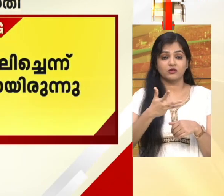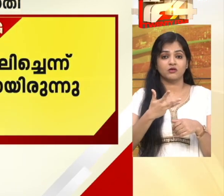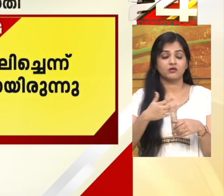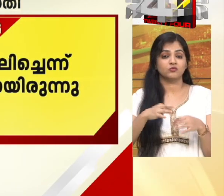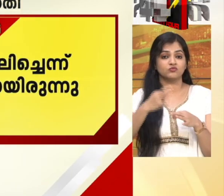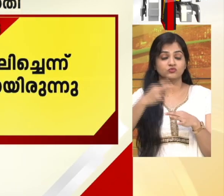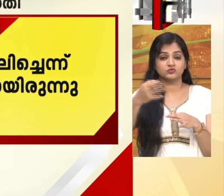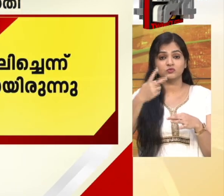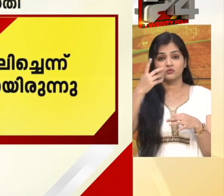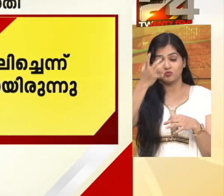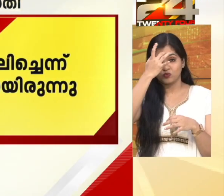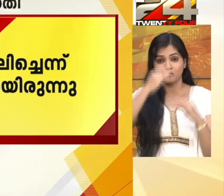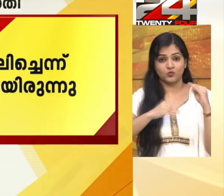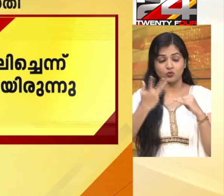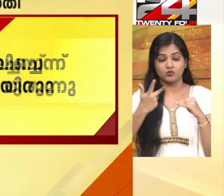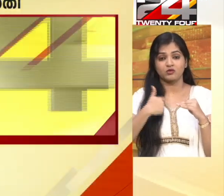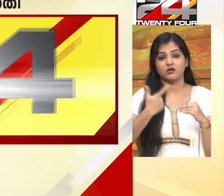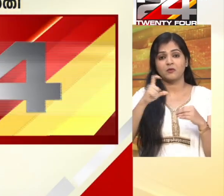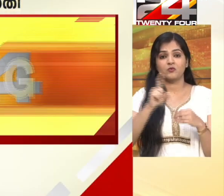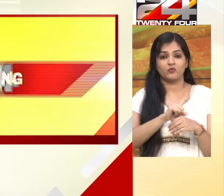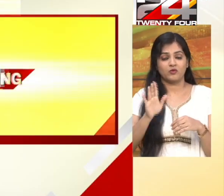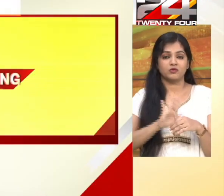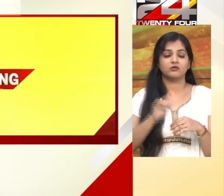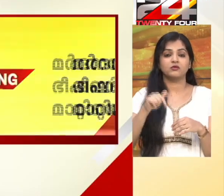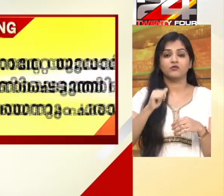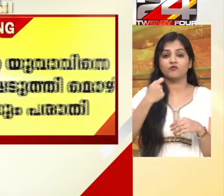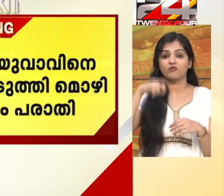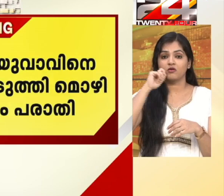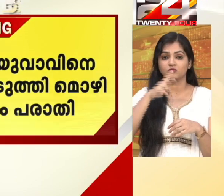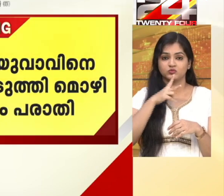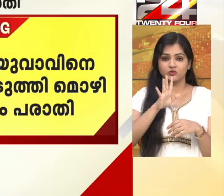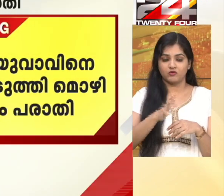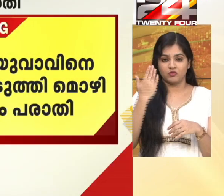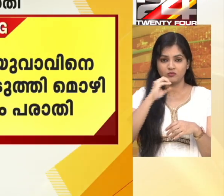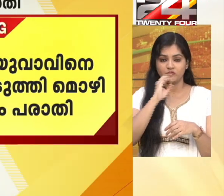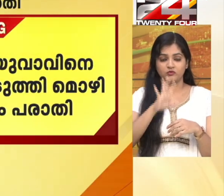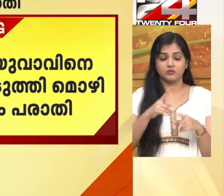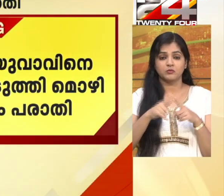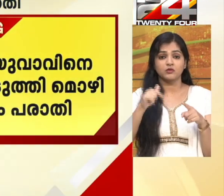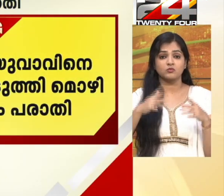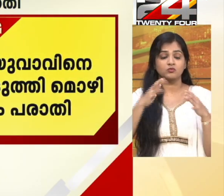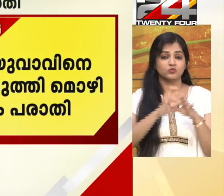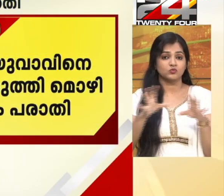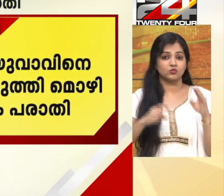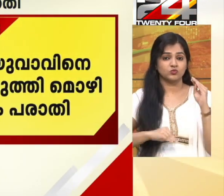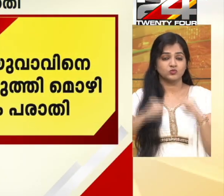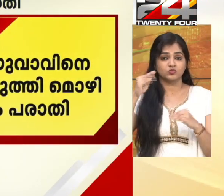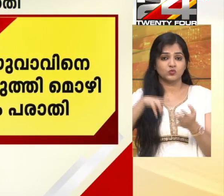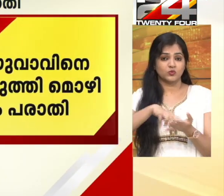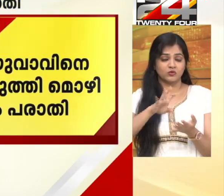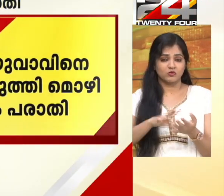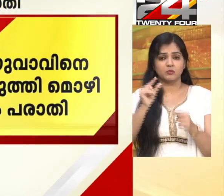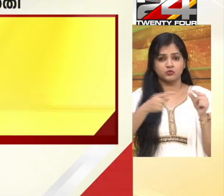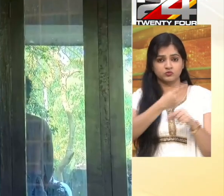പിതാവ് ബാബു നമ്മളോട് പറഞ്ഞത്. പക്ഷേ ഇനിയിപ്പോൾ ഇത്രയും ക്രൂരമായൊരു മർദ്ദനം, മകന് ഈ രൂപത്തിലുണ്ടായ മർദ്ദനത്തെ ഇനിയിപ്പോൾ ജനങ്ങളുടെ മുൻപിൽ